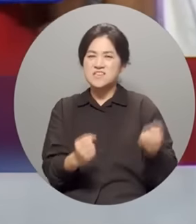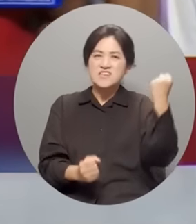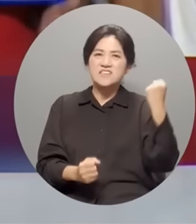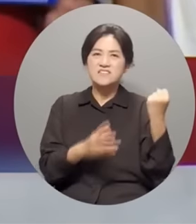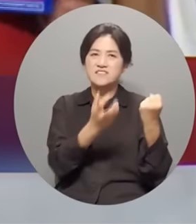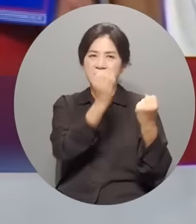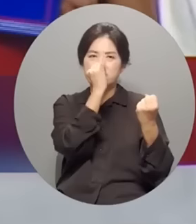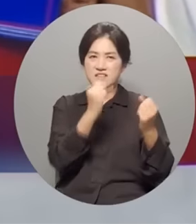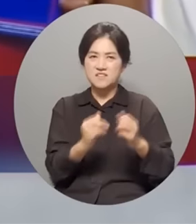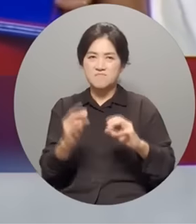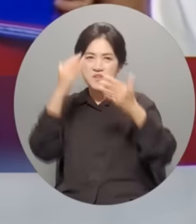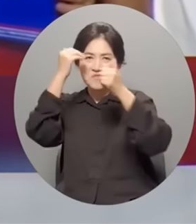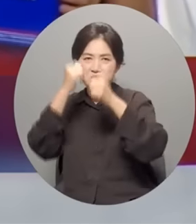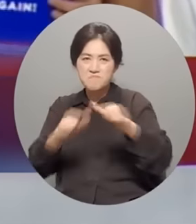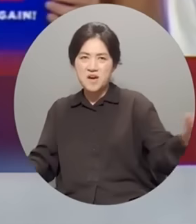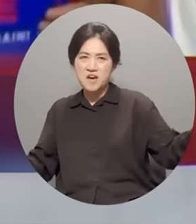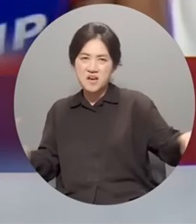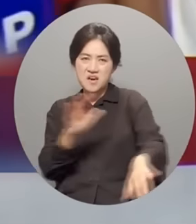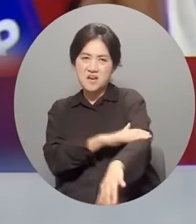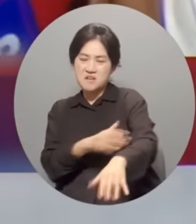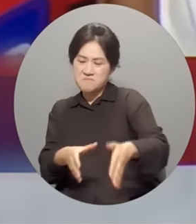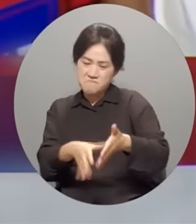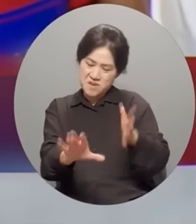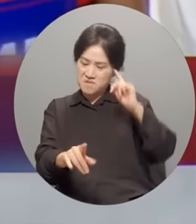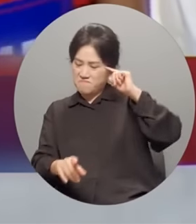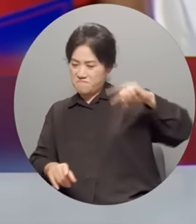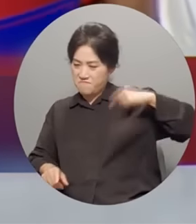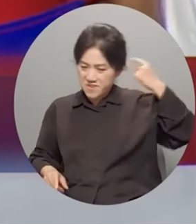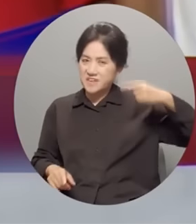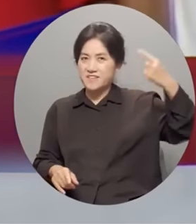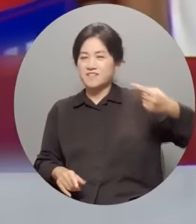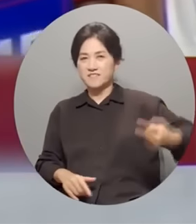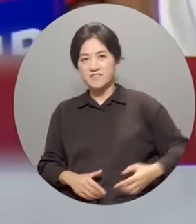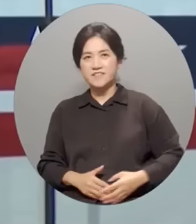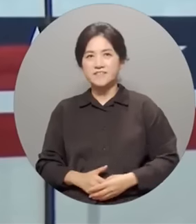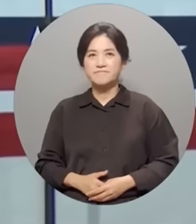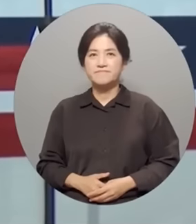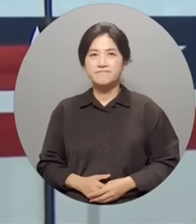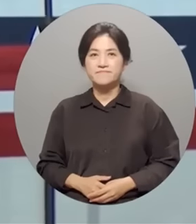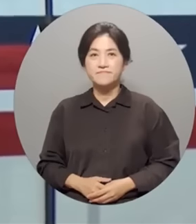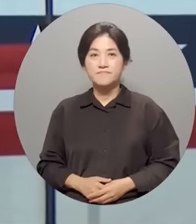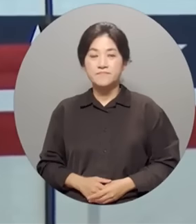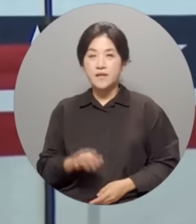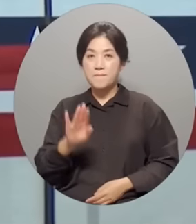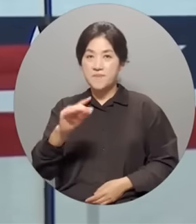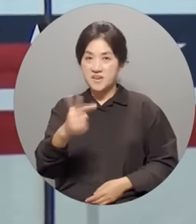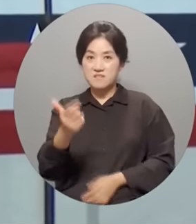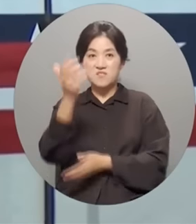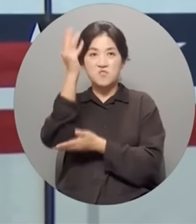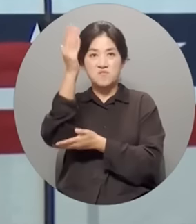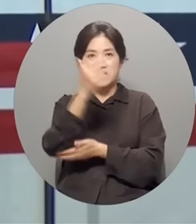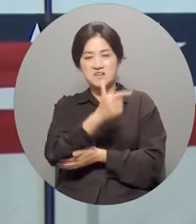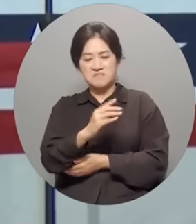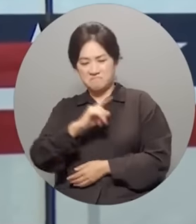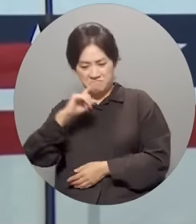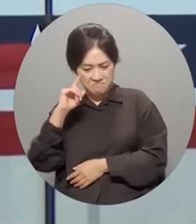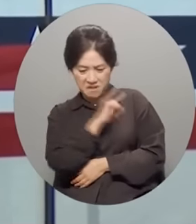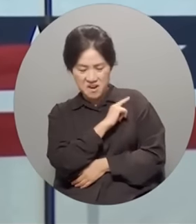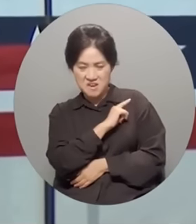catastrophe. She is a radical left lunatic who will destroy our country. 바이든의 연설은 매우